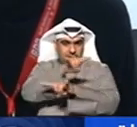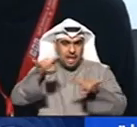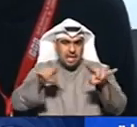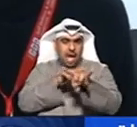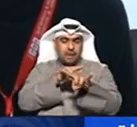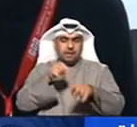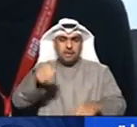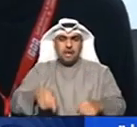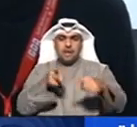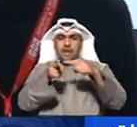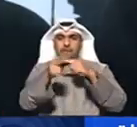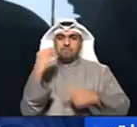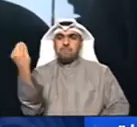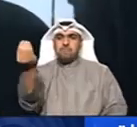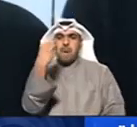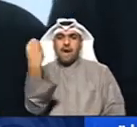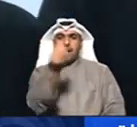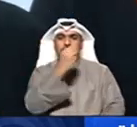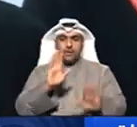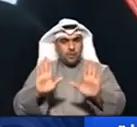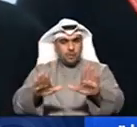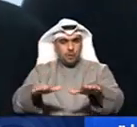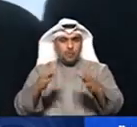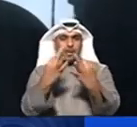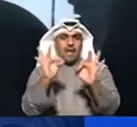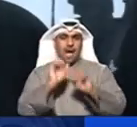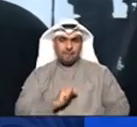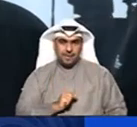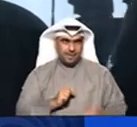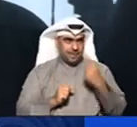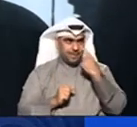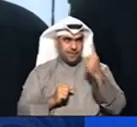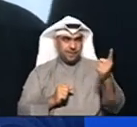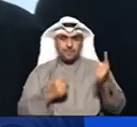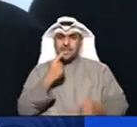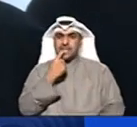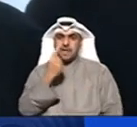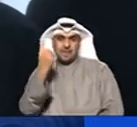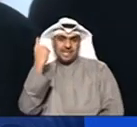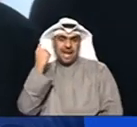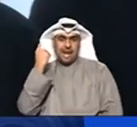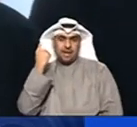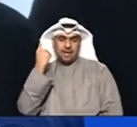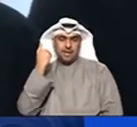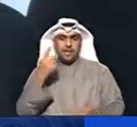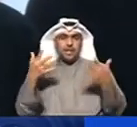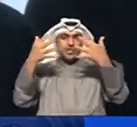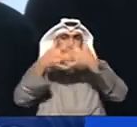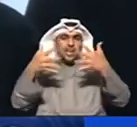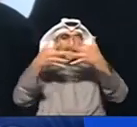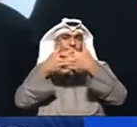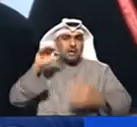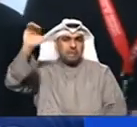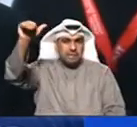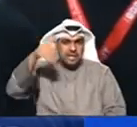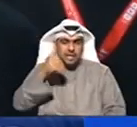اللي تم تصنيعها من قبلهم. عدد الشركات المشاركة اللي تزايد في كل نسخة يدل على أهمية